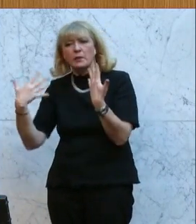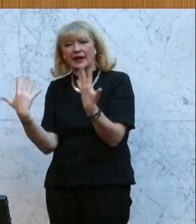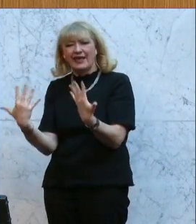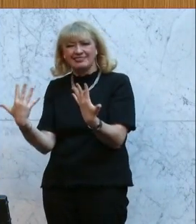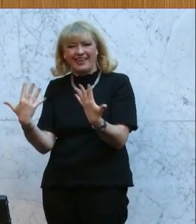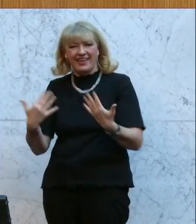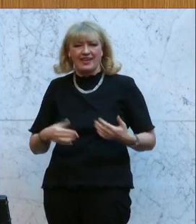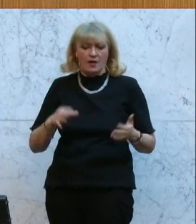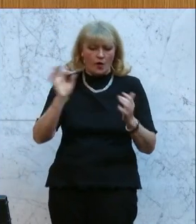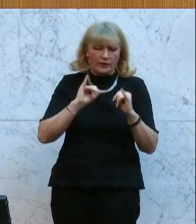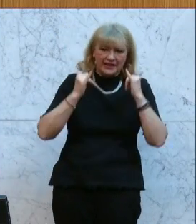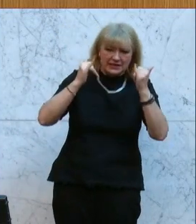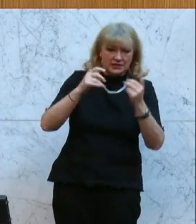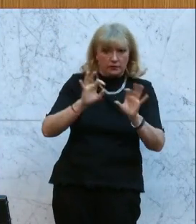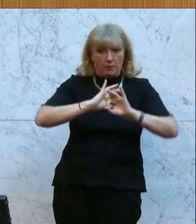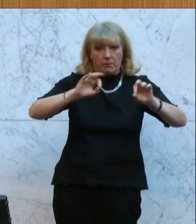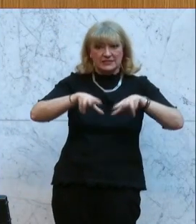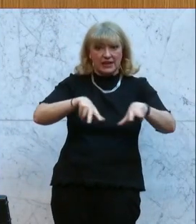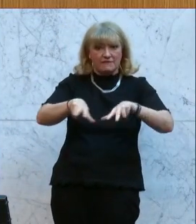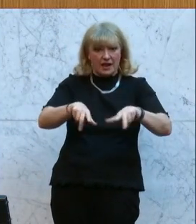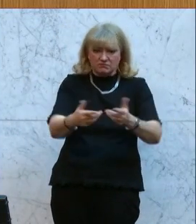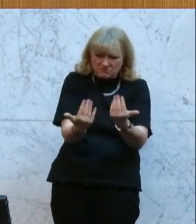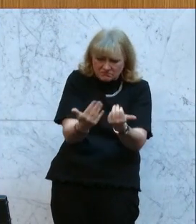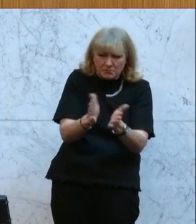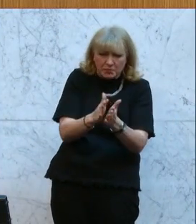Initiative bessere Verwaltung gibt, die Reformen fordert.